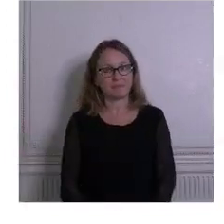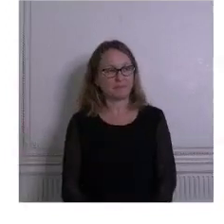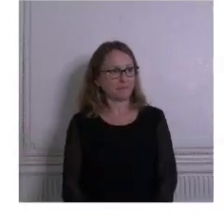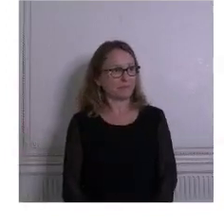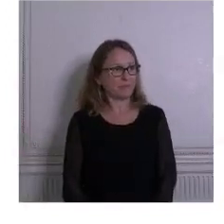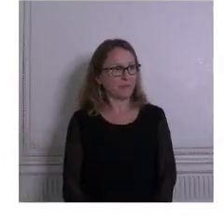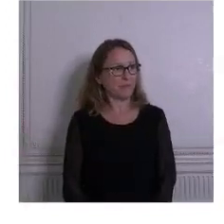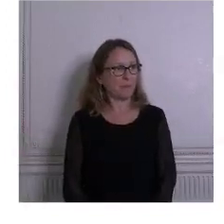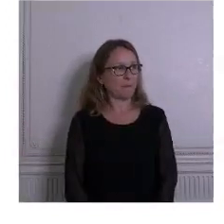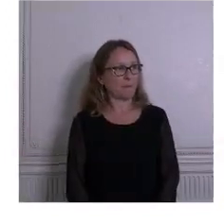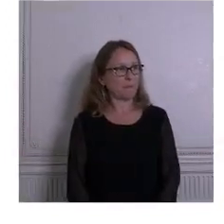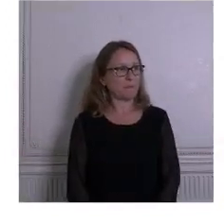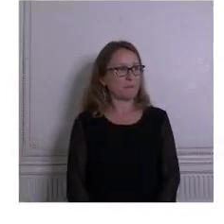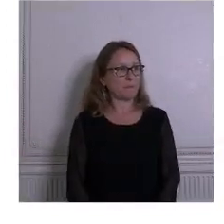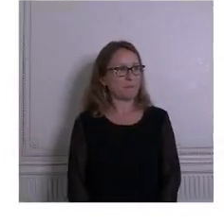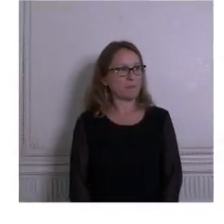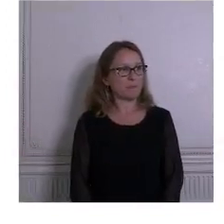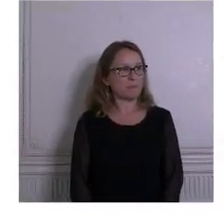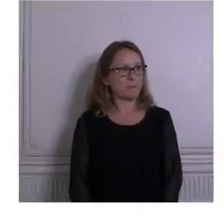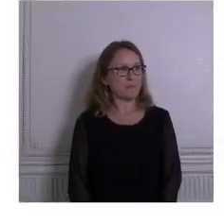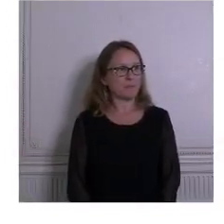la diminution de la DGF par le gouvernement.